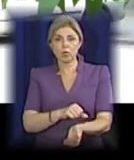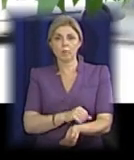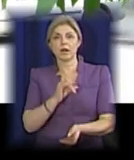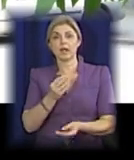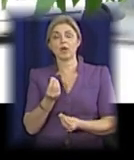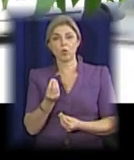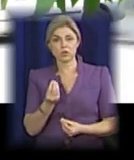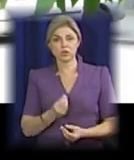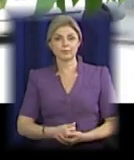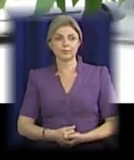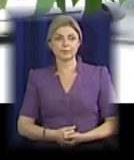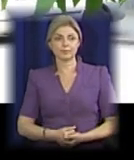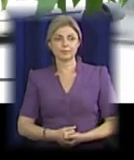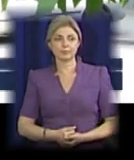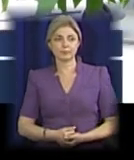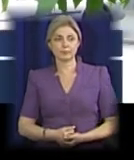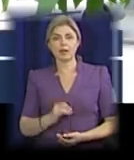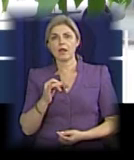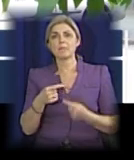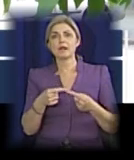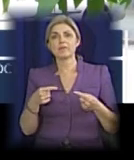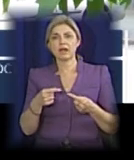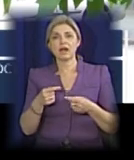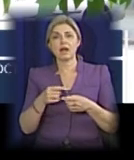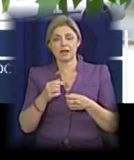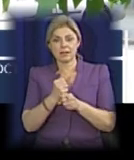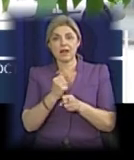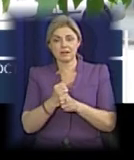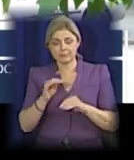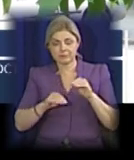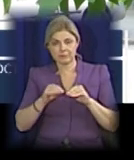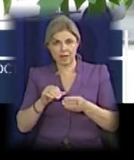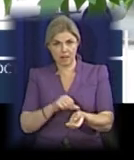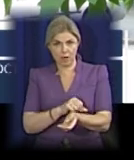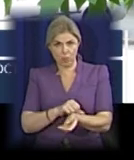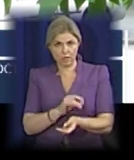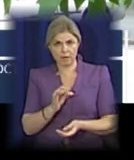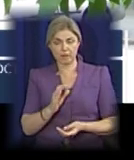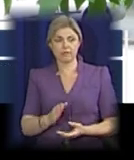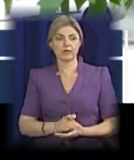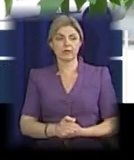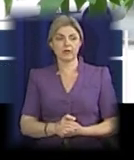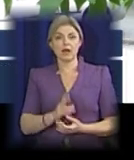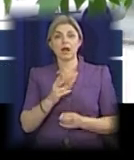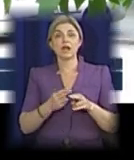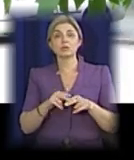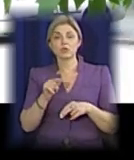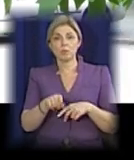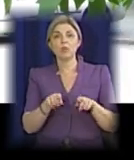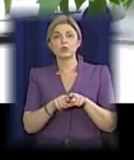і предмети виготовлення наркотиків. До цього було